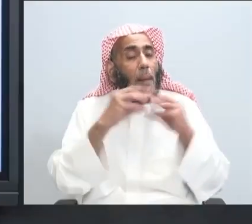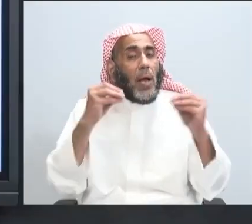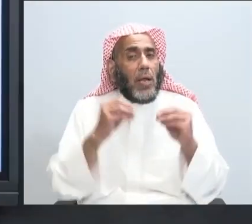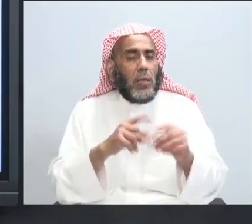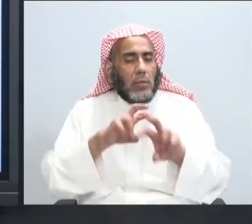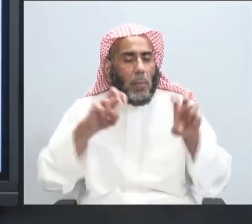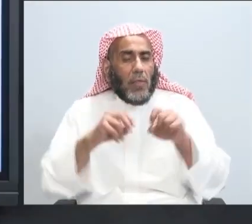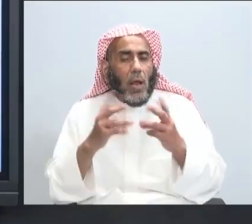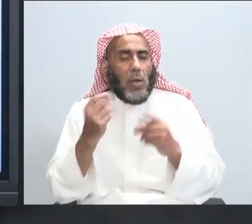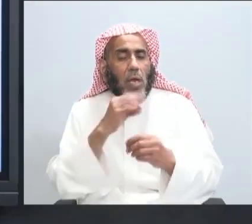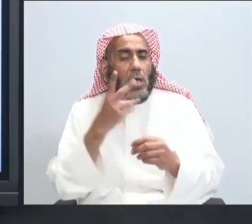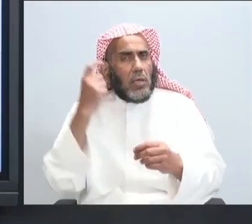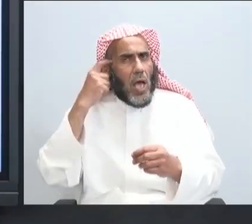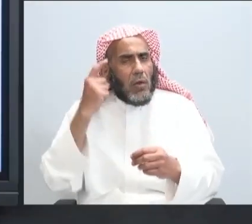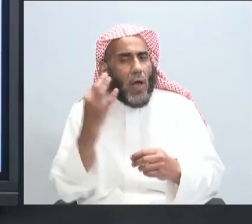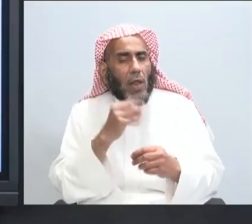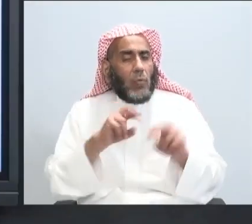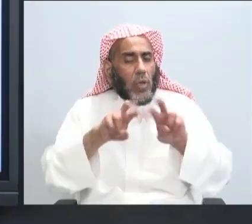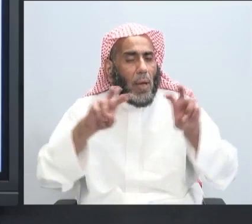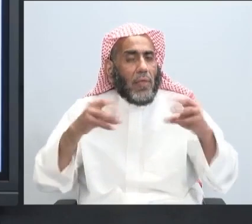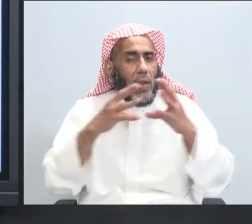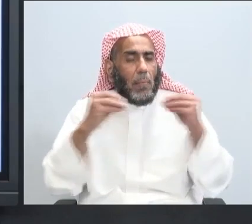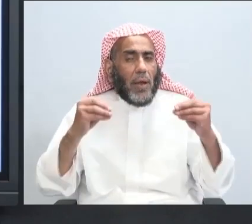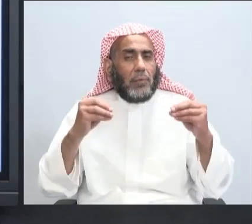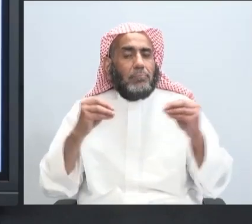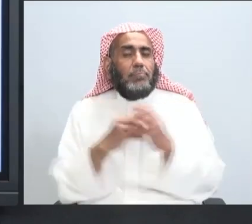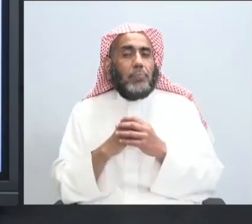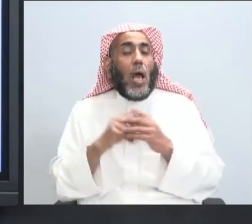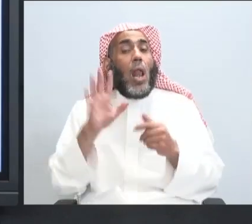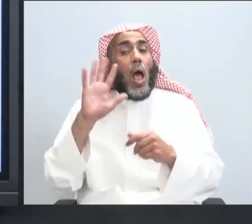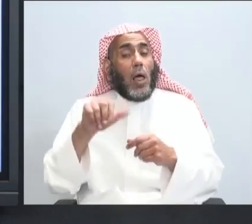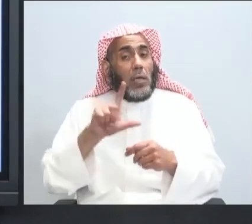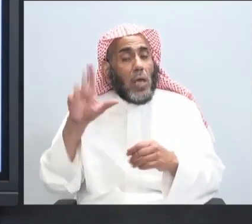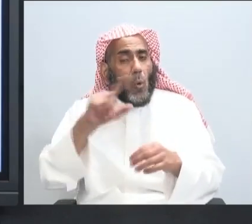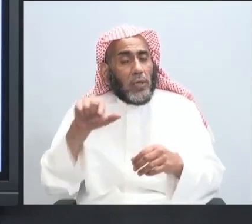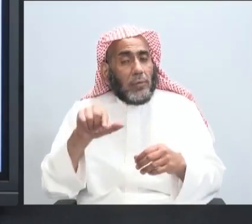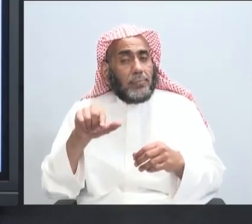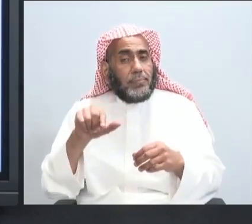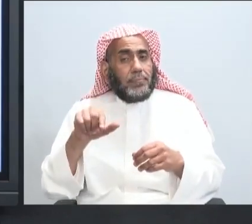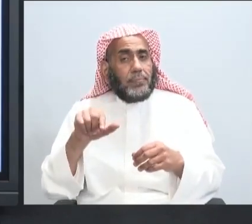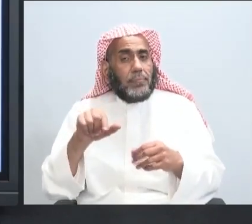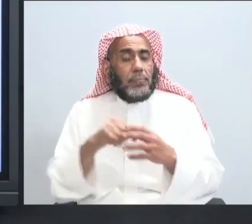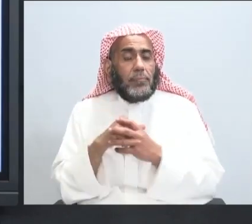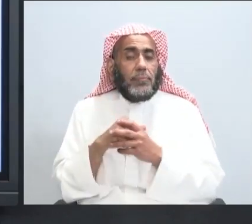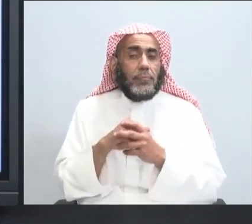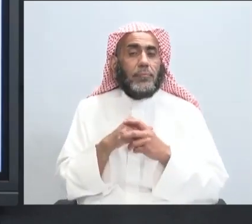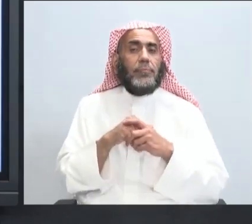أردت أن تبحث في معاجم الألفاظ إذا كنت تعرف اللفظ وتبحث عن معنى، هل هذا صحيح؟